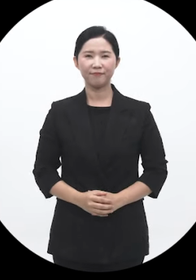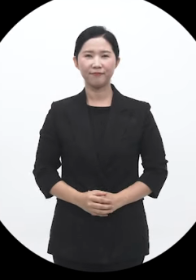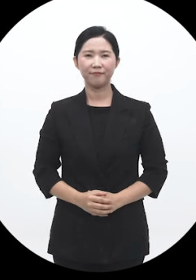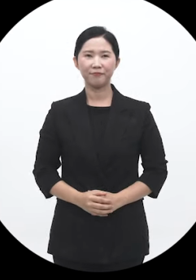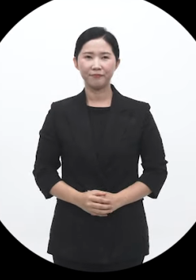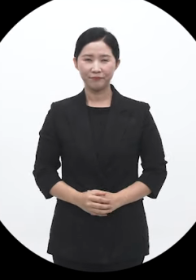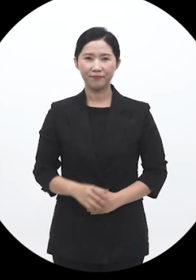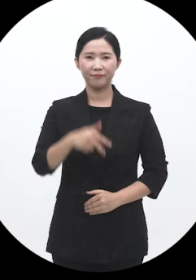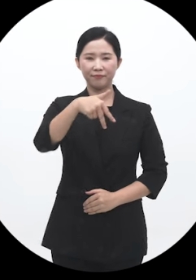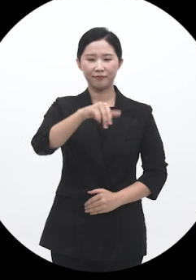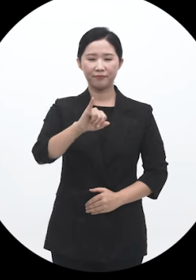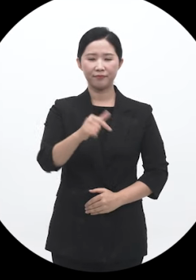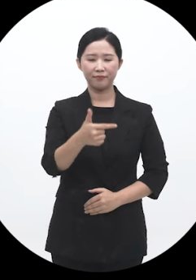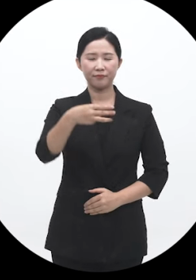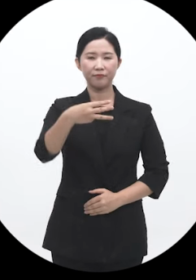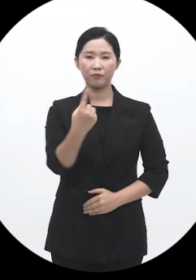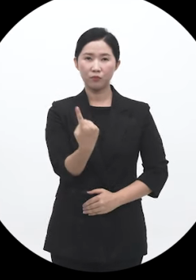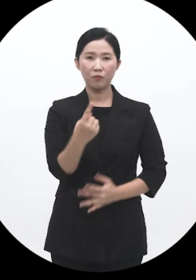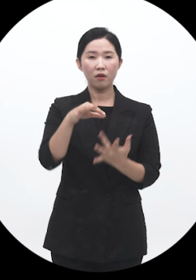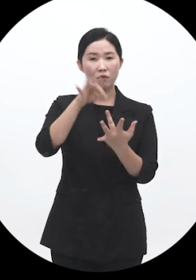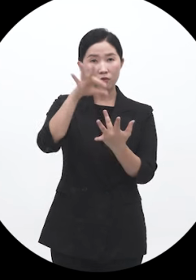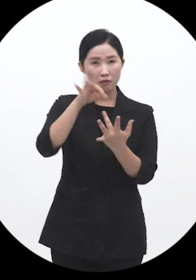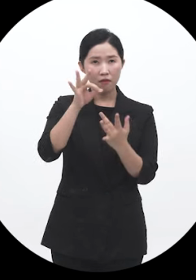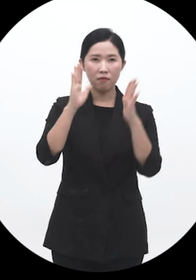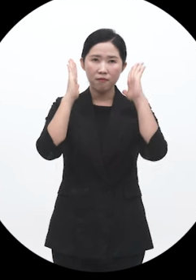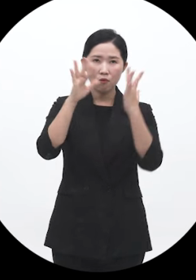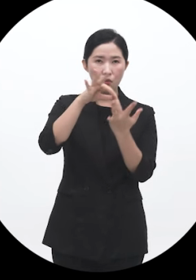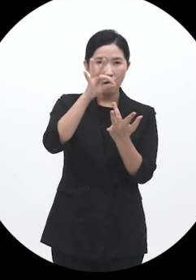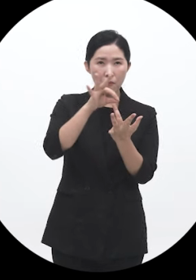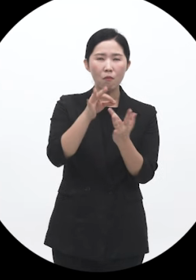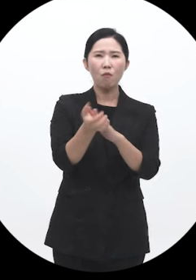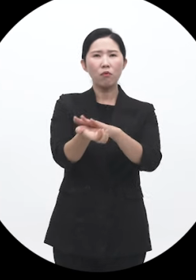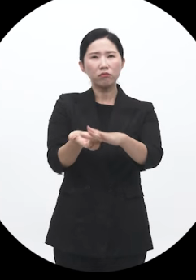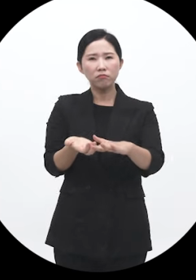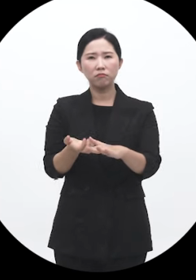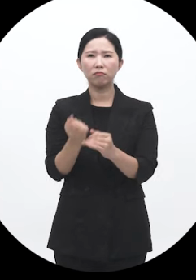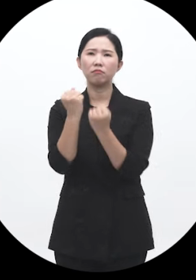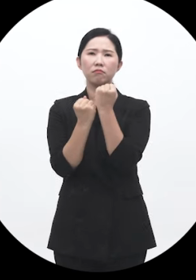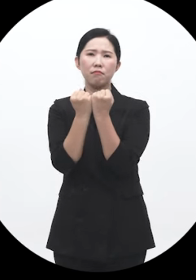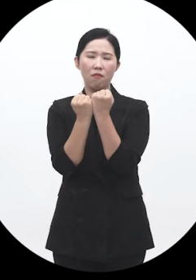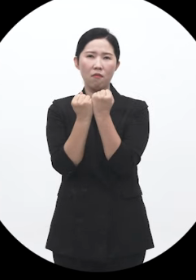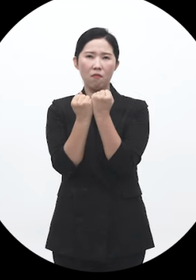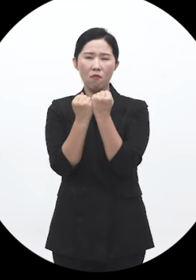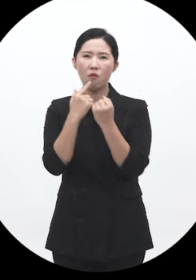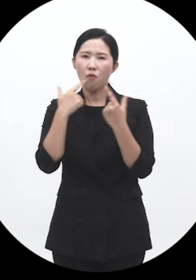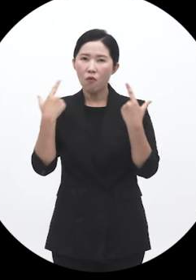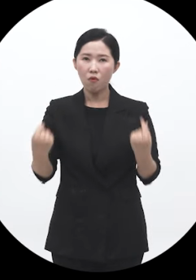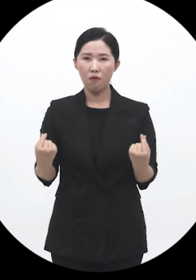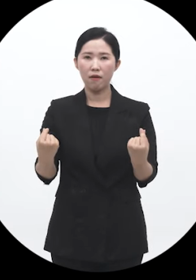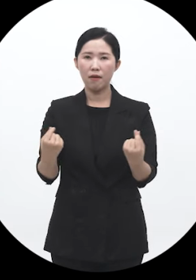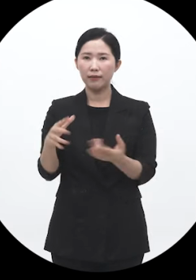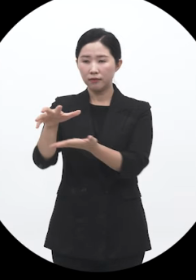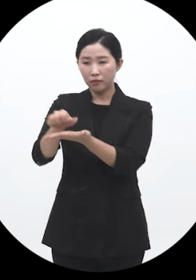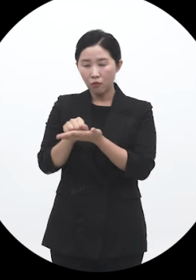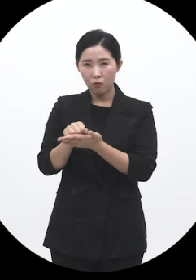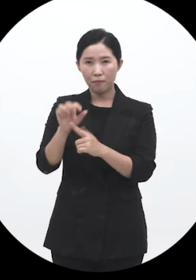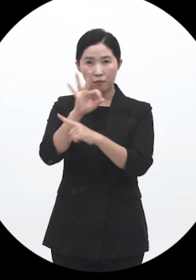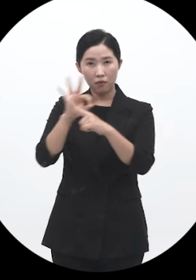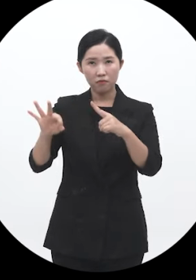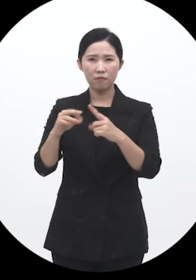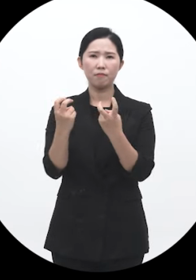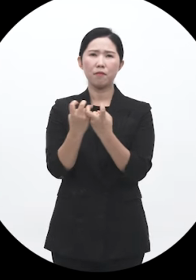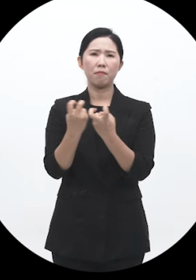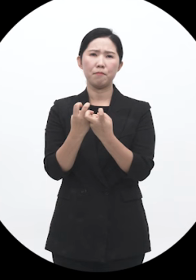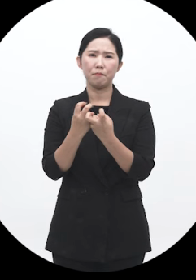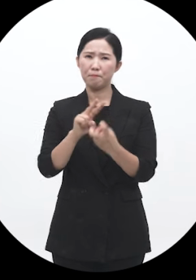진로 선택 과목의 경우에는 앞에서 말씀드린 바와 같이 반영 방법의 변경이 있어서 성취도